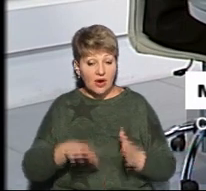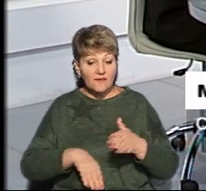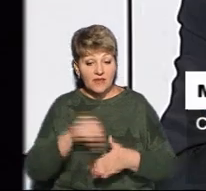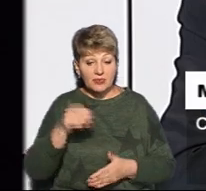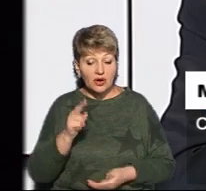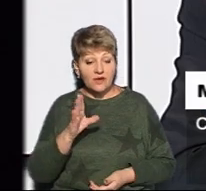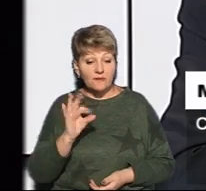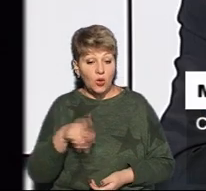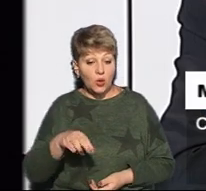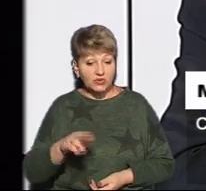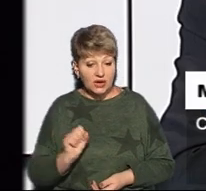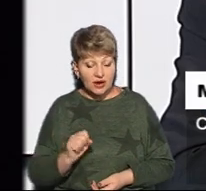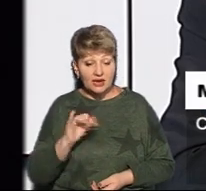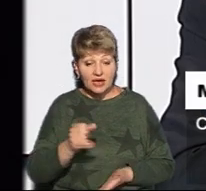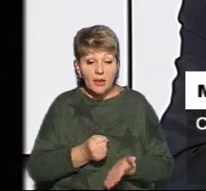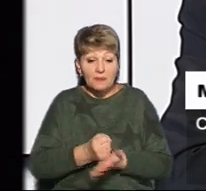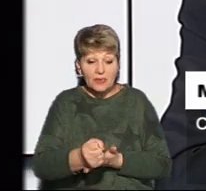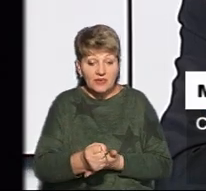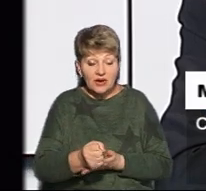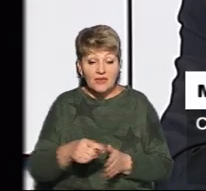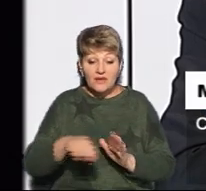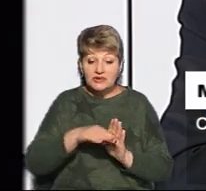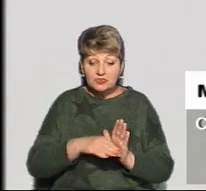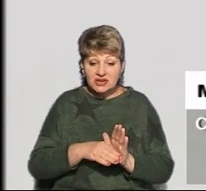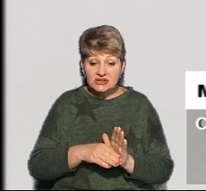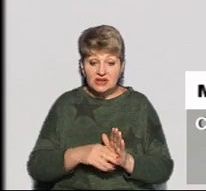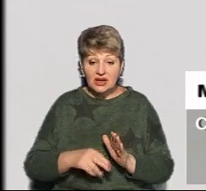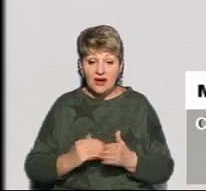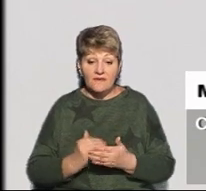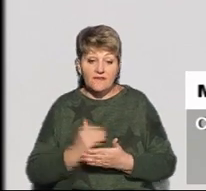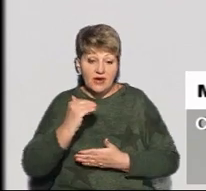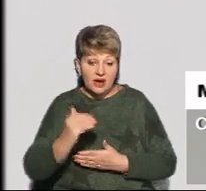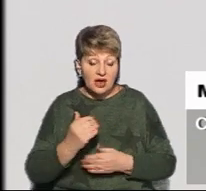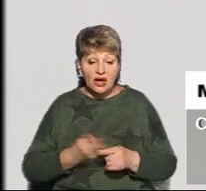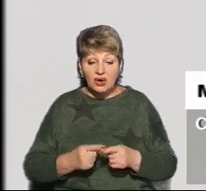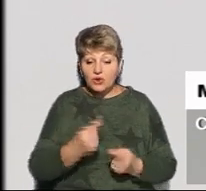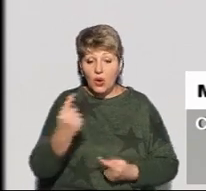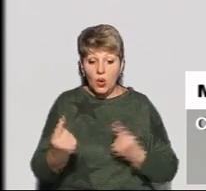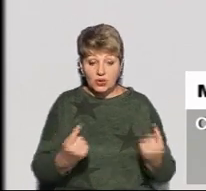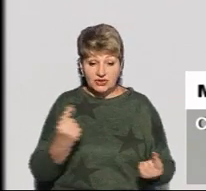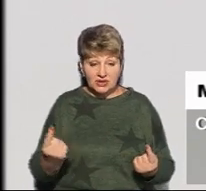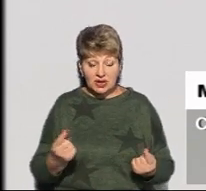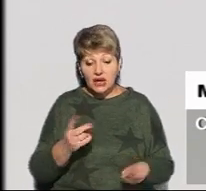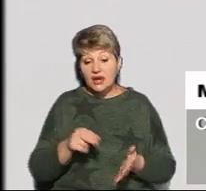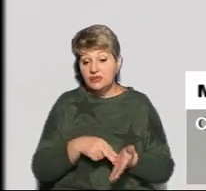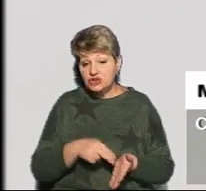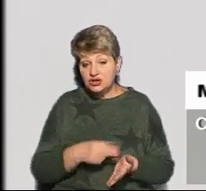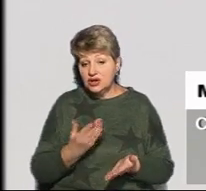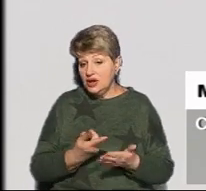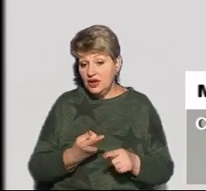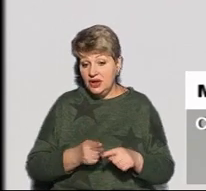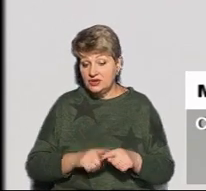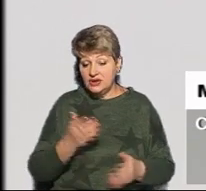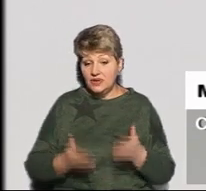виборчої квоти і просунутися в територіальному списку нагору, це одиниці. От я думаю, що на місто Черкаси таких людей 1-2, напевне,